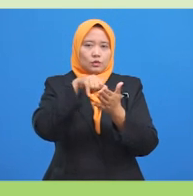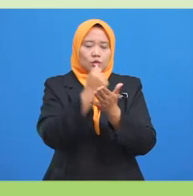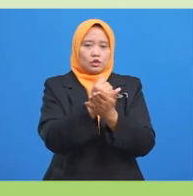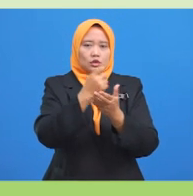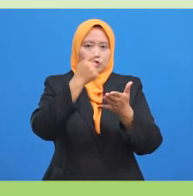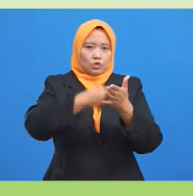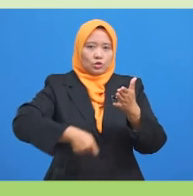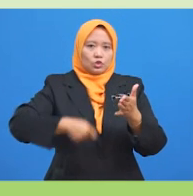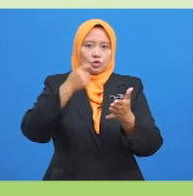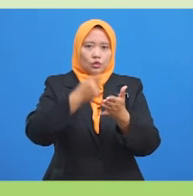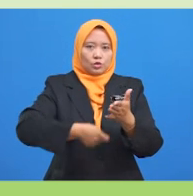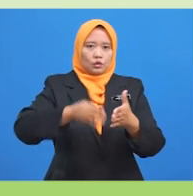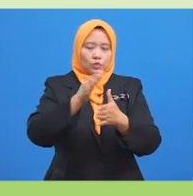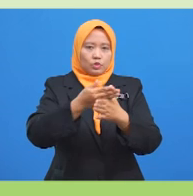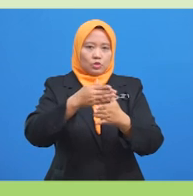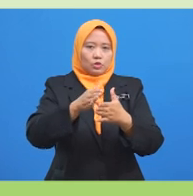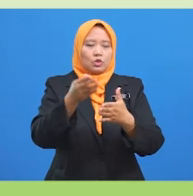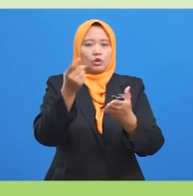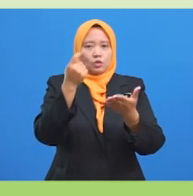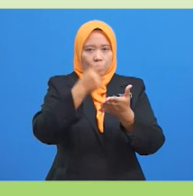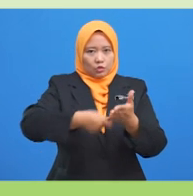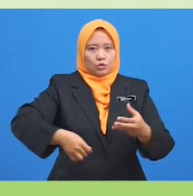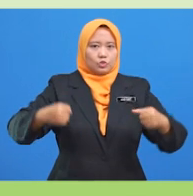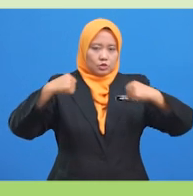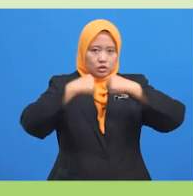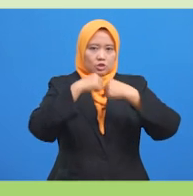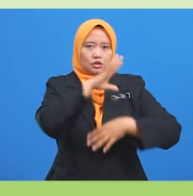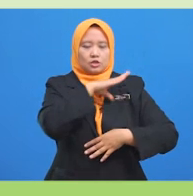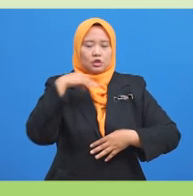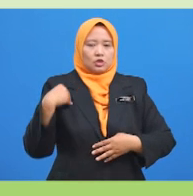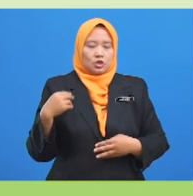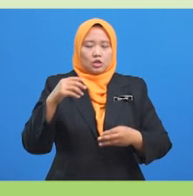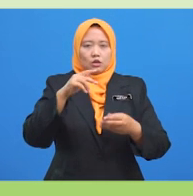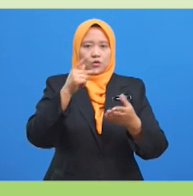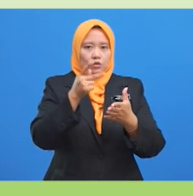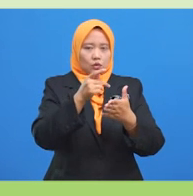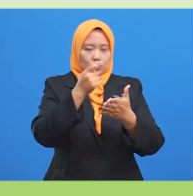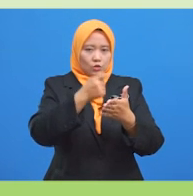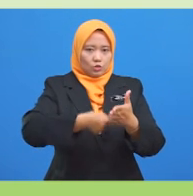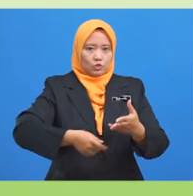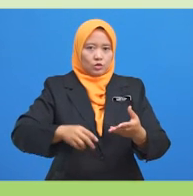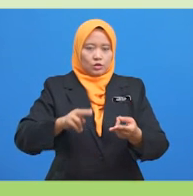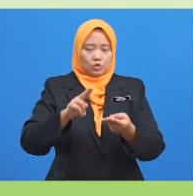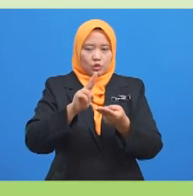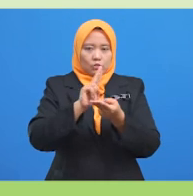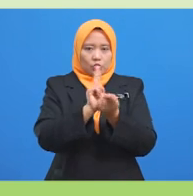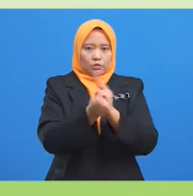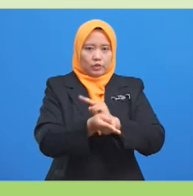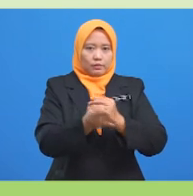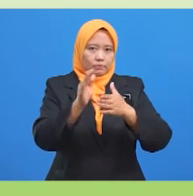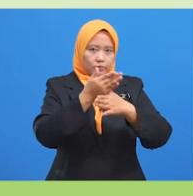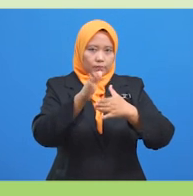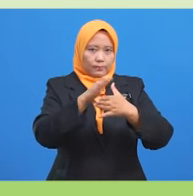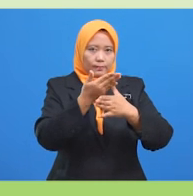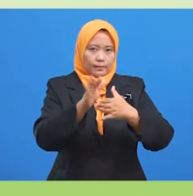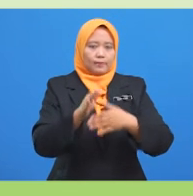kos marginal dan kos berubah purata. Mari kita lihat hubungan antara jumlah